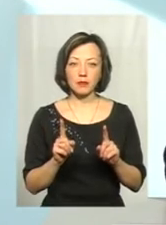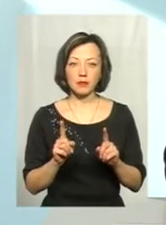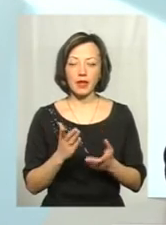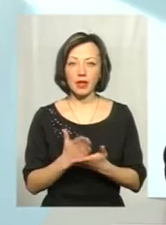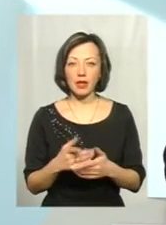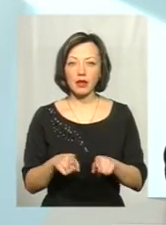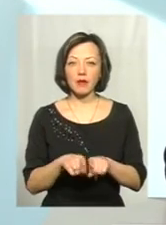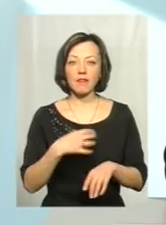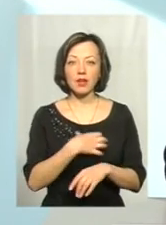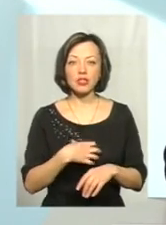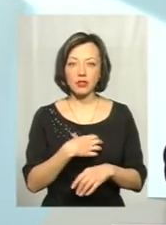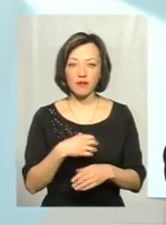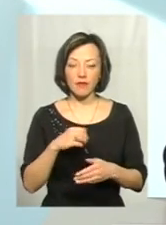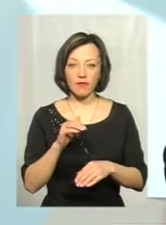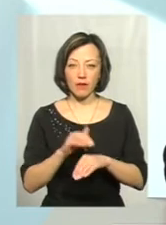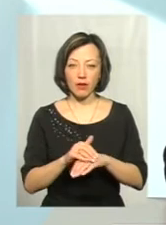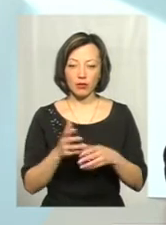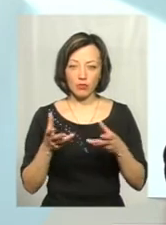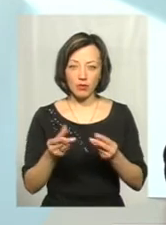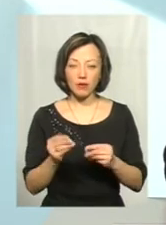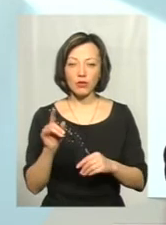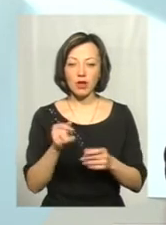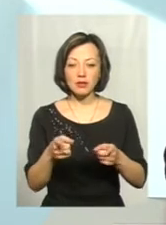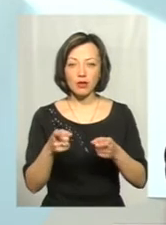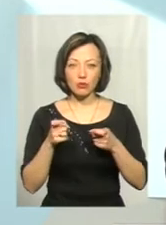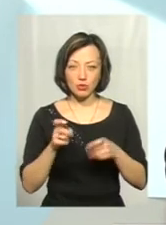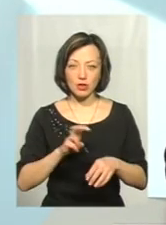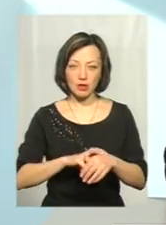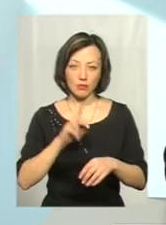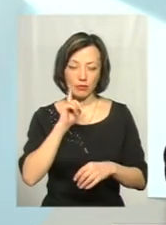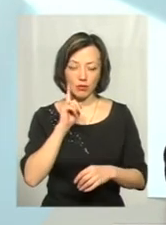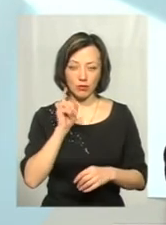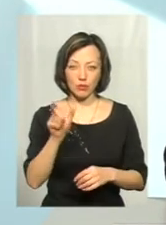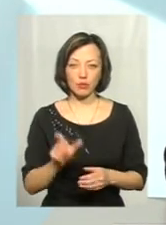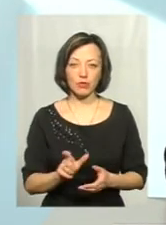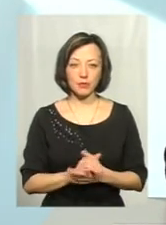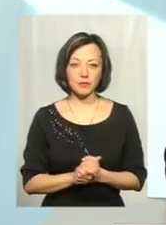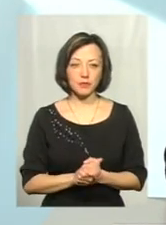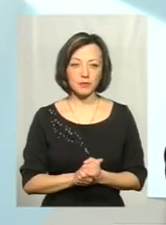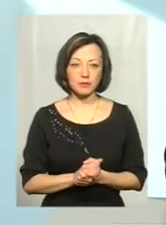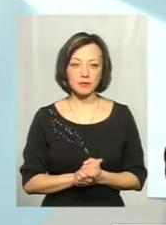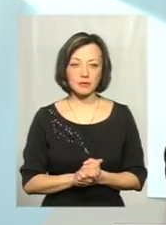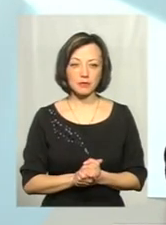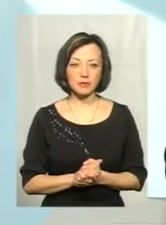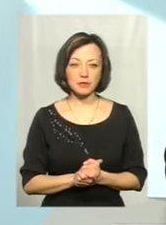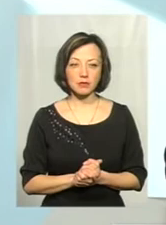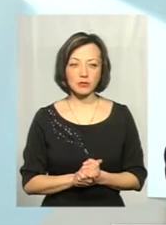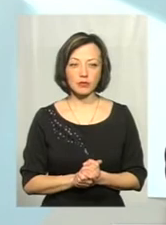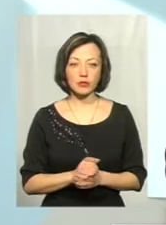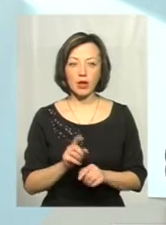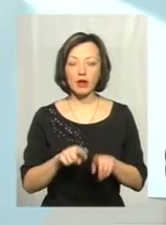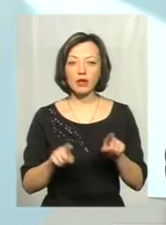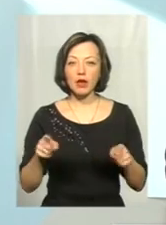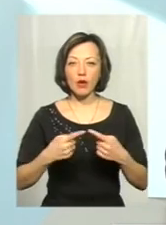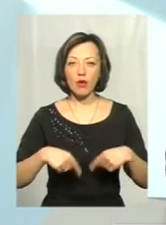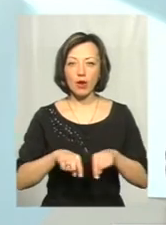таким важливим впливом для молодого спеціаліста. Деякі органи місцевої